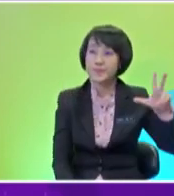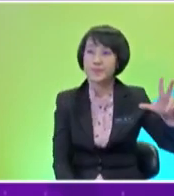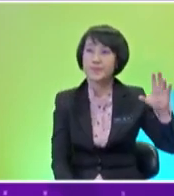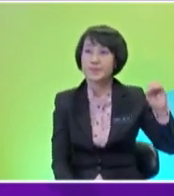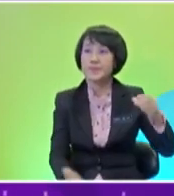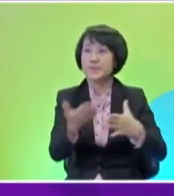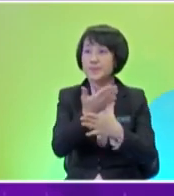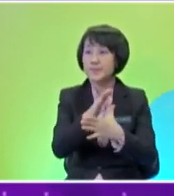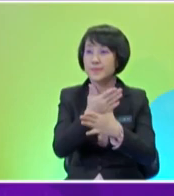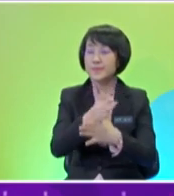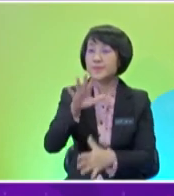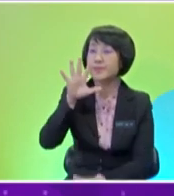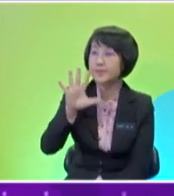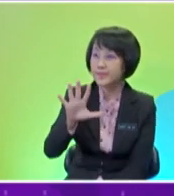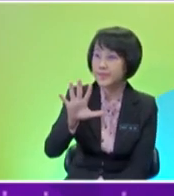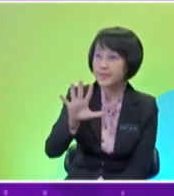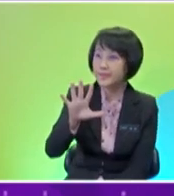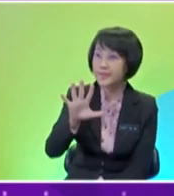/ 5